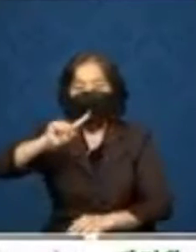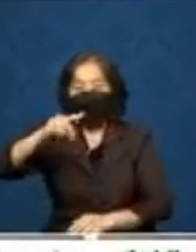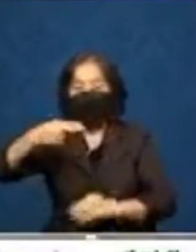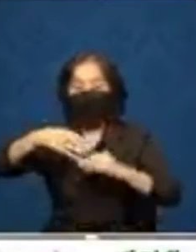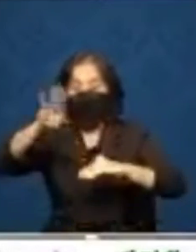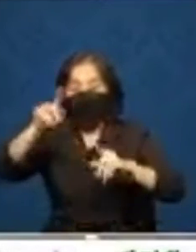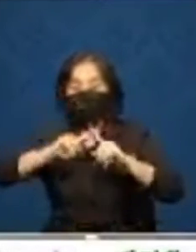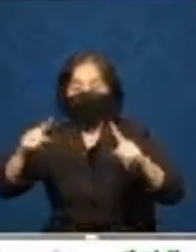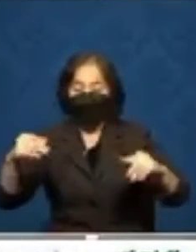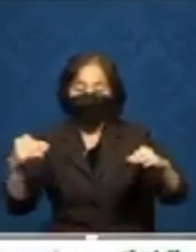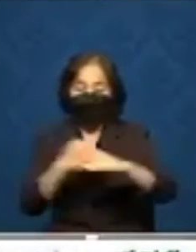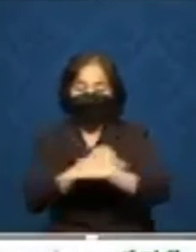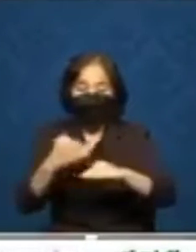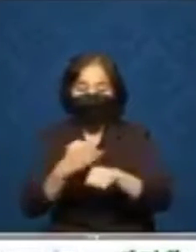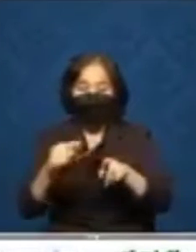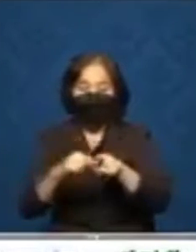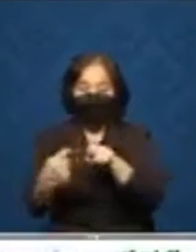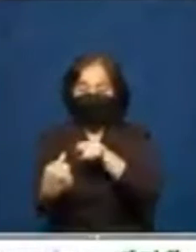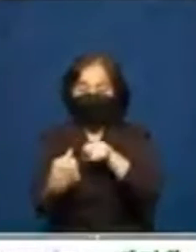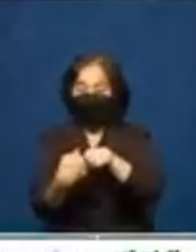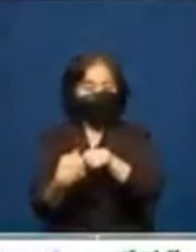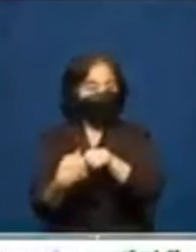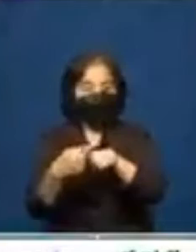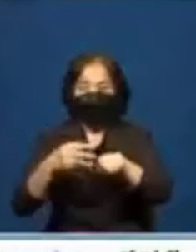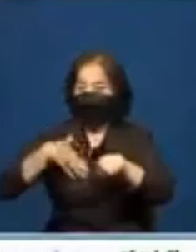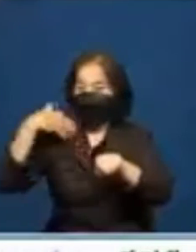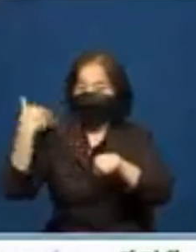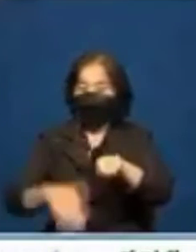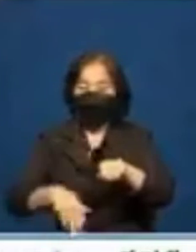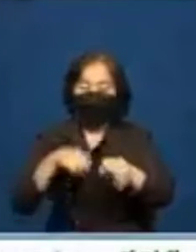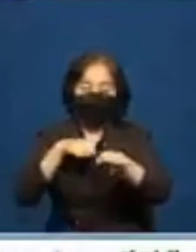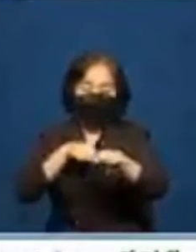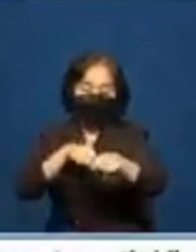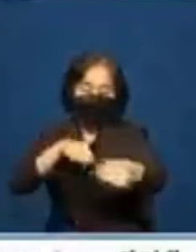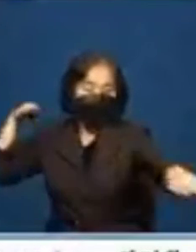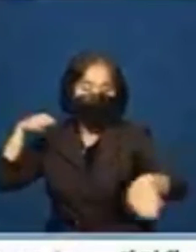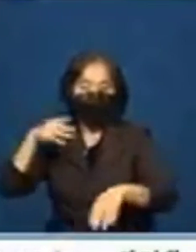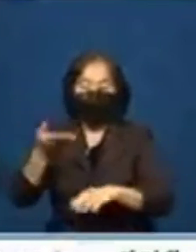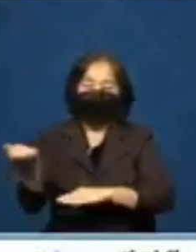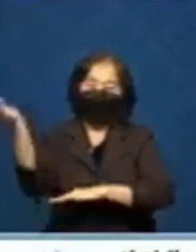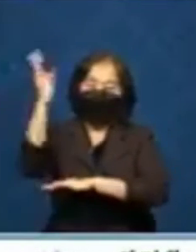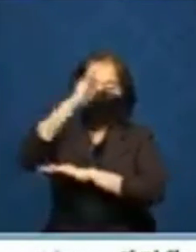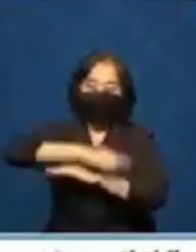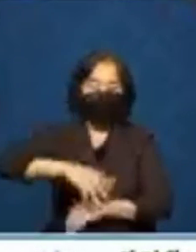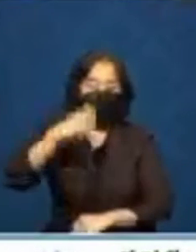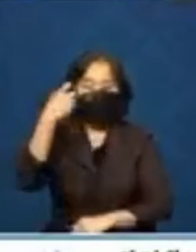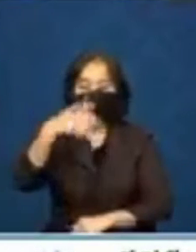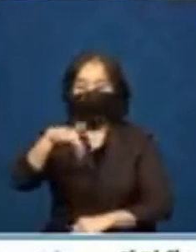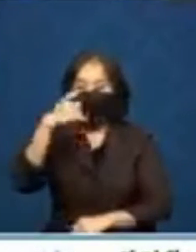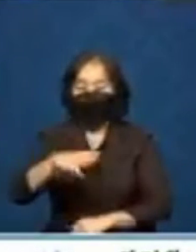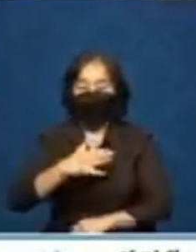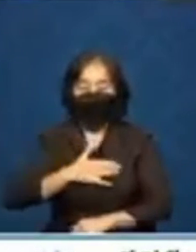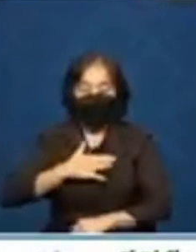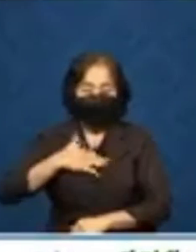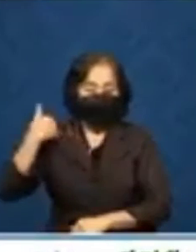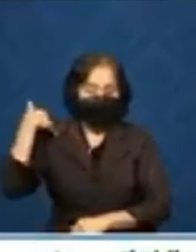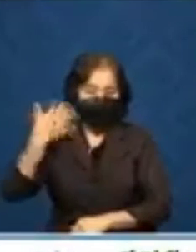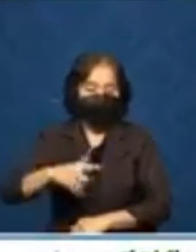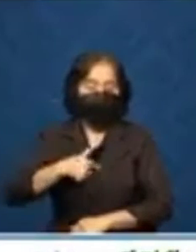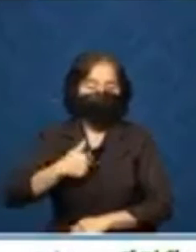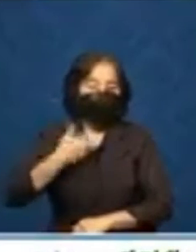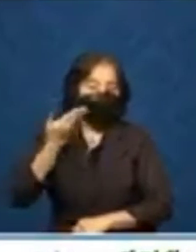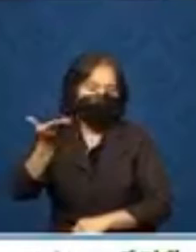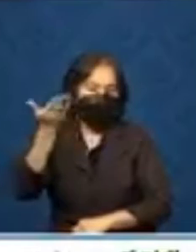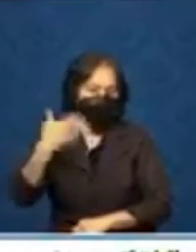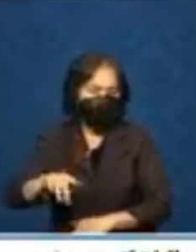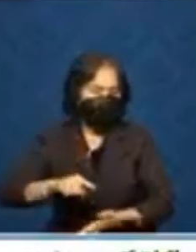พถนนเป็นเพียงแค่2เลนสวนกันเท่านั้นจราจรติดขัดตลอดทั้งวันนะคะดิฉันเคยดำเนินการเรื่องนี้มาหลาย